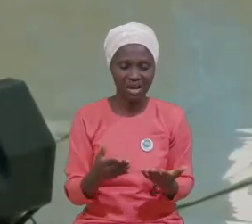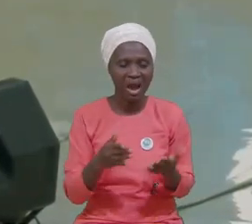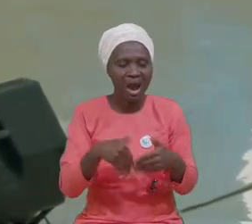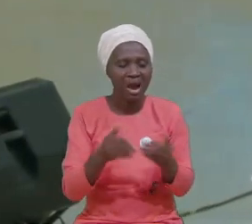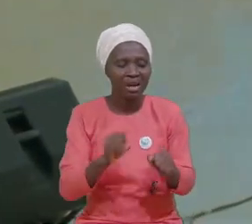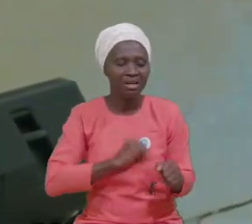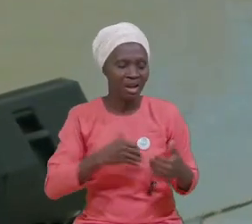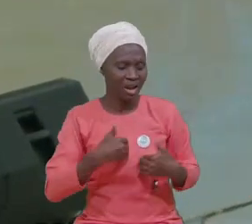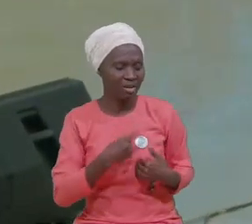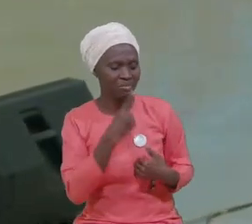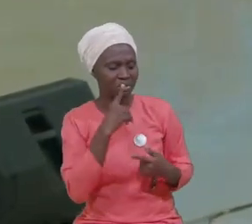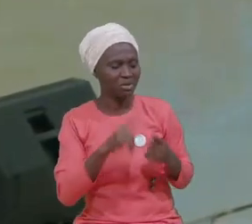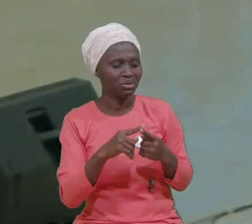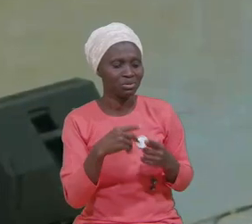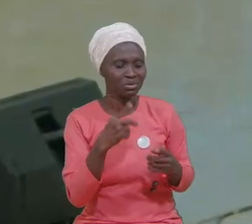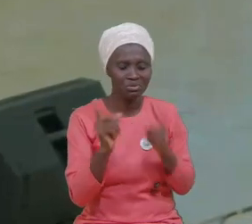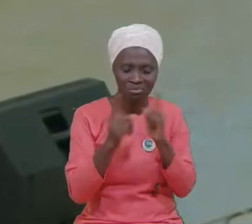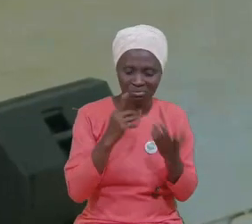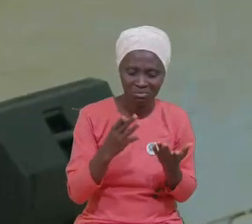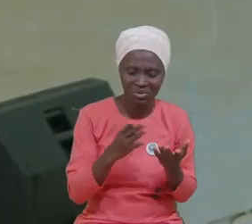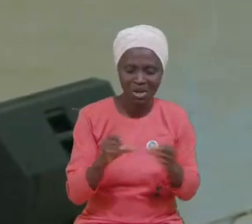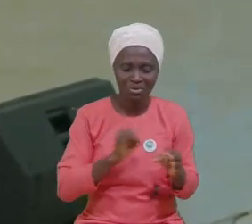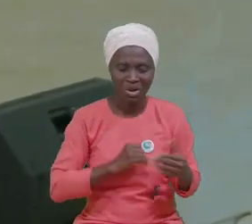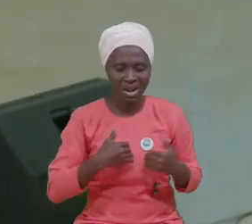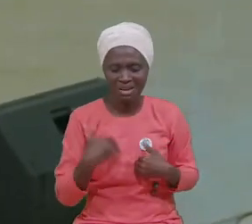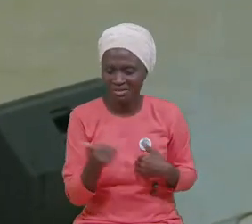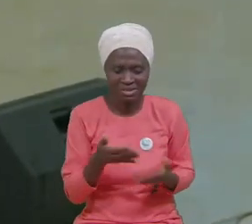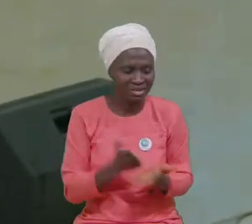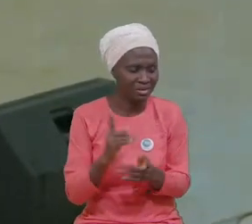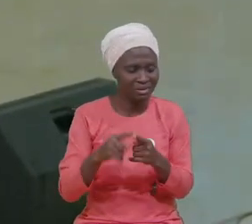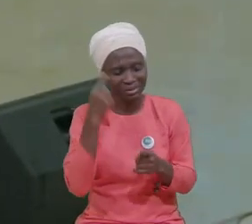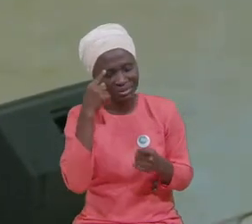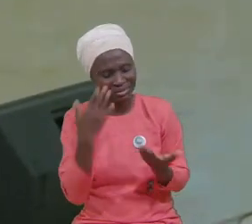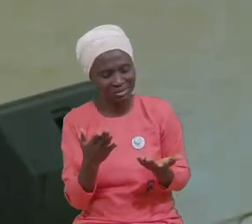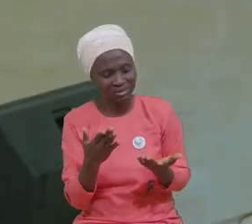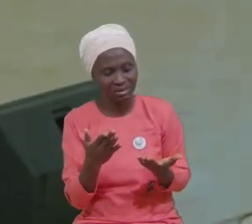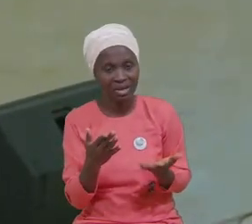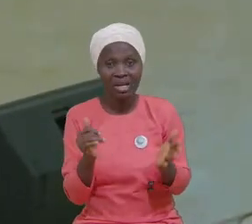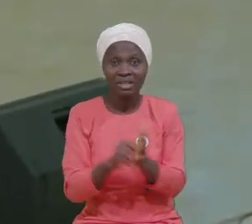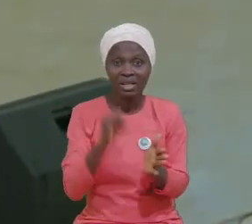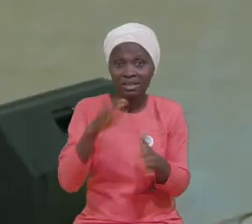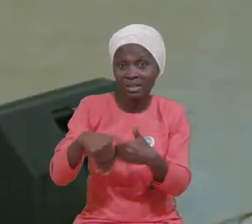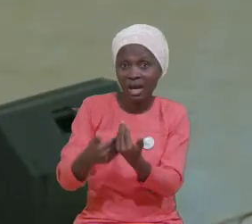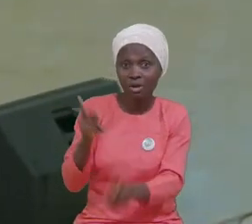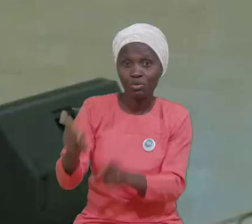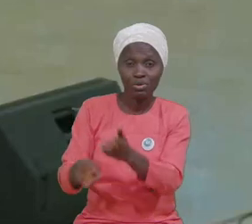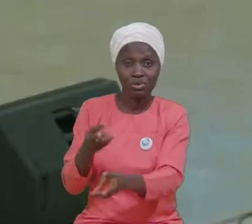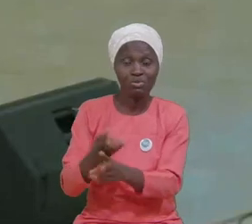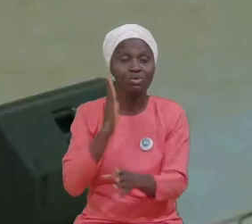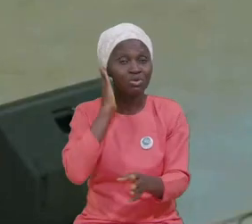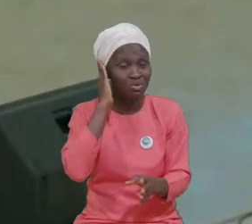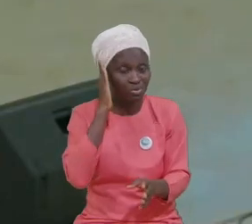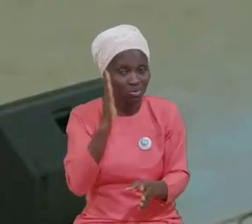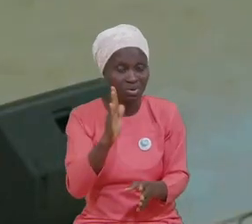Oh, je n'ai pas la bouche de parler. Est-ce que j'ai même un cœur pour parler? Je dois aller là-bas. C'est comme ça que le monde va te